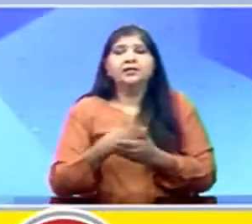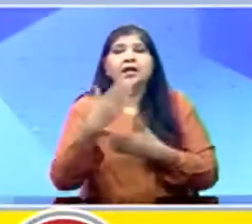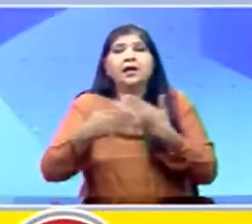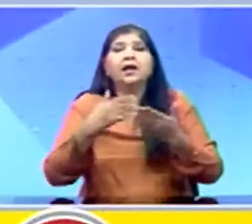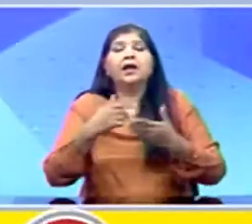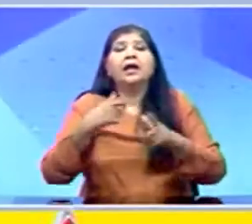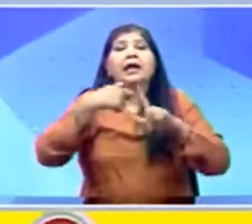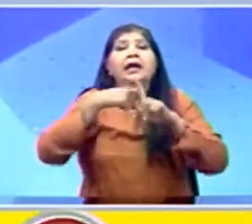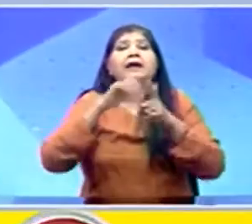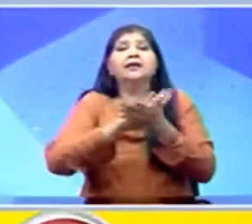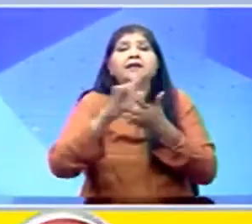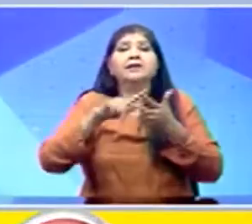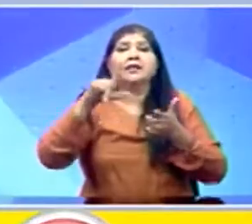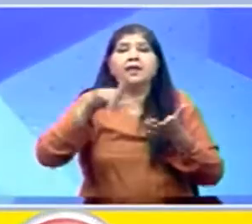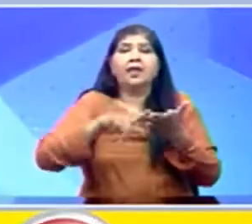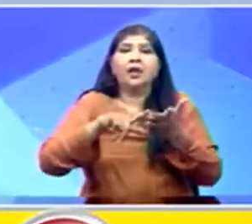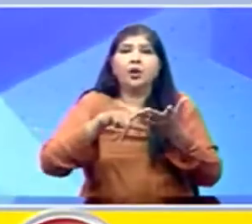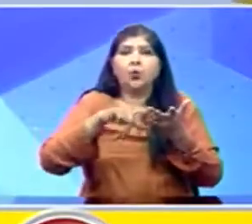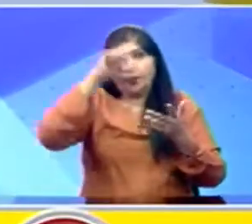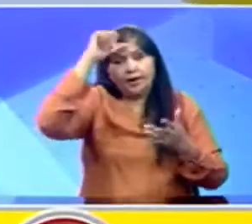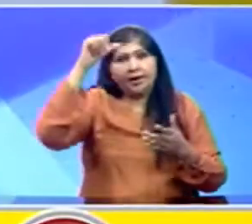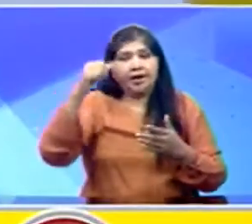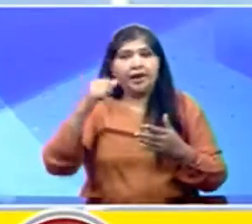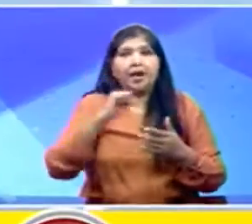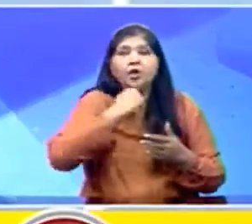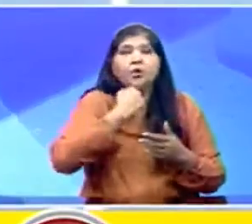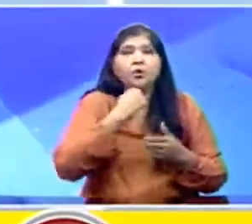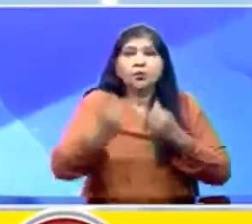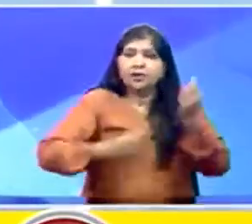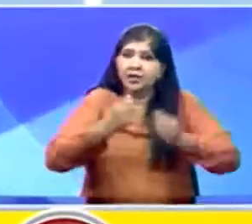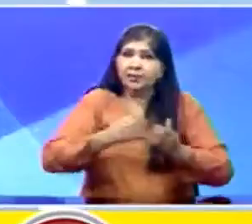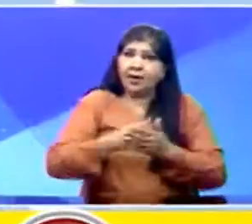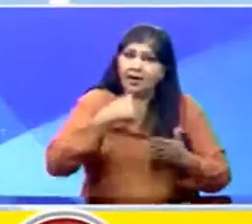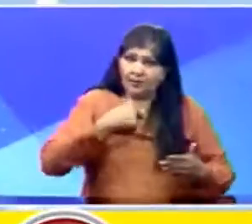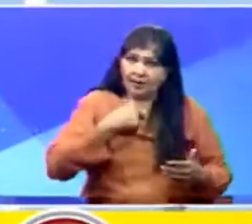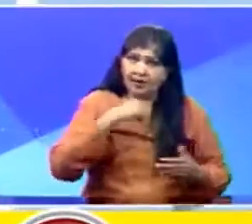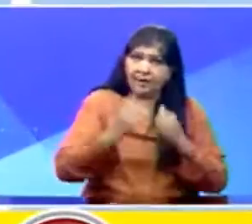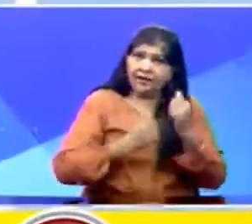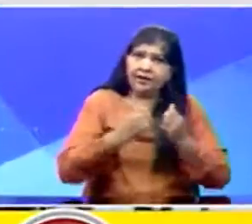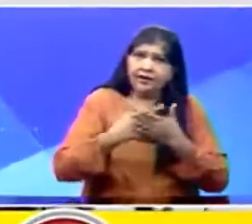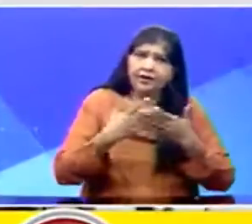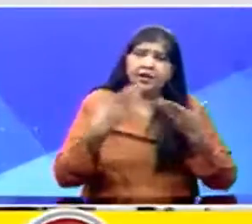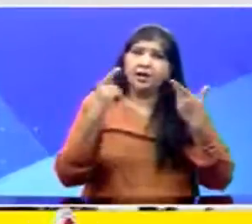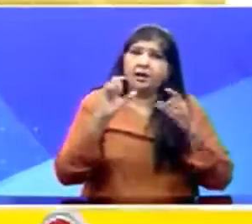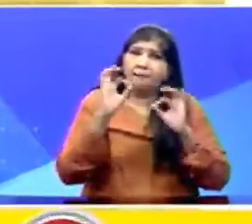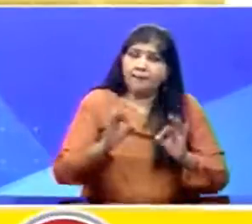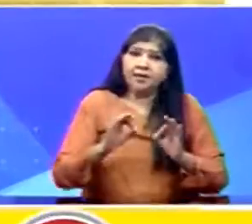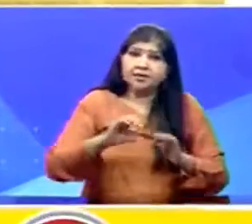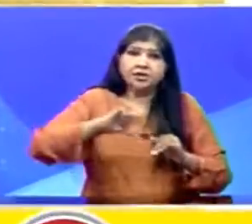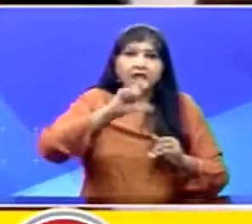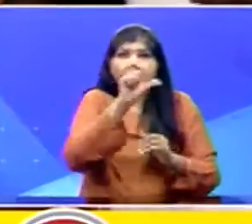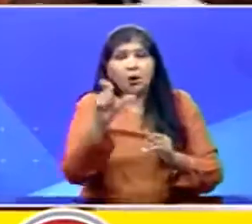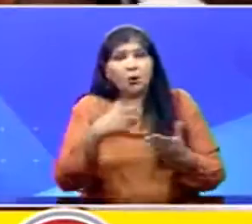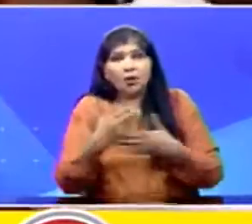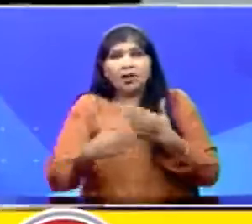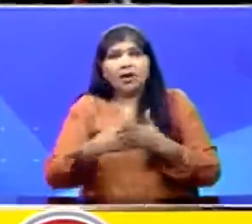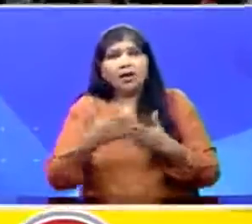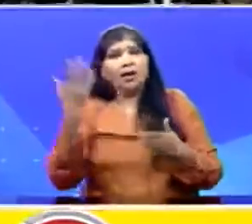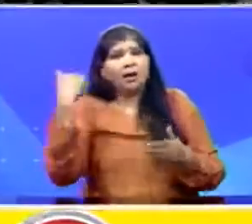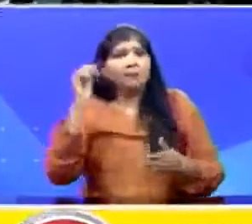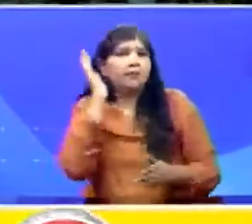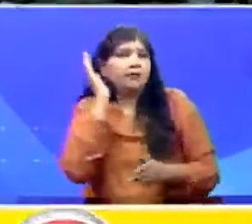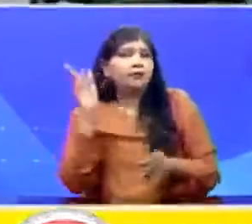खेलो इंडिया यूद्स गेम्स में भी हमारे खिलाडियों ने कई रिकॉर्ड बनाए आपको